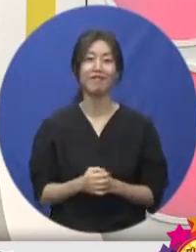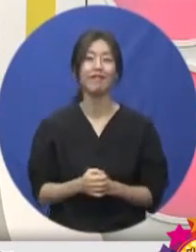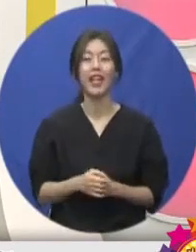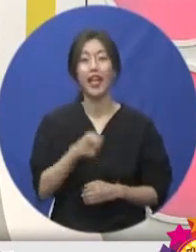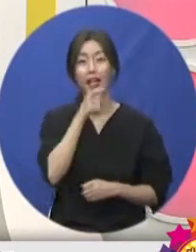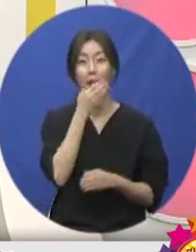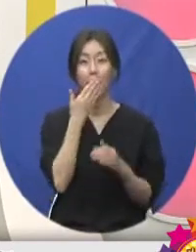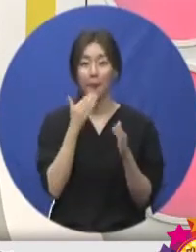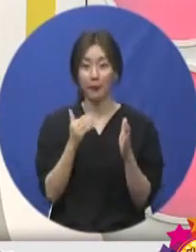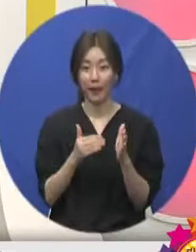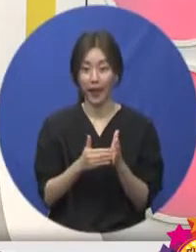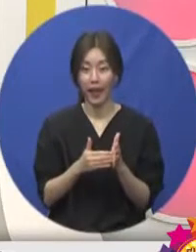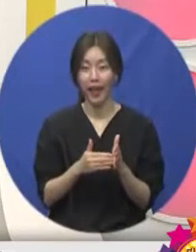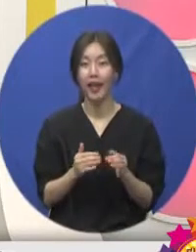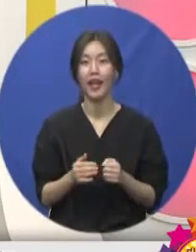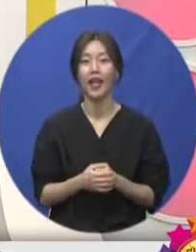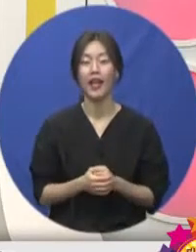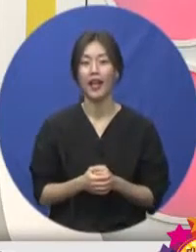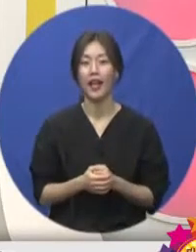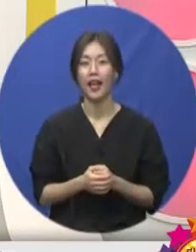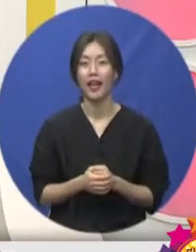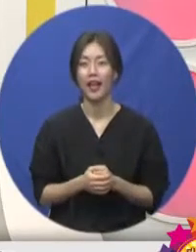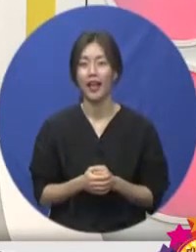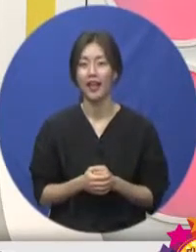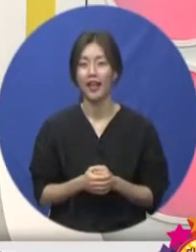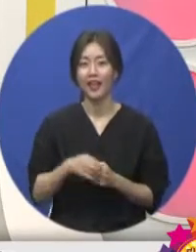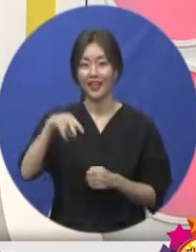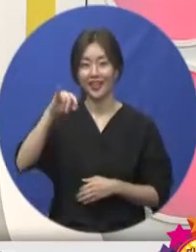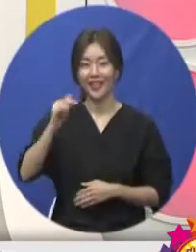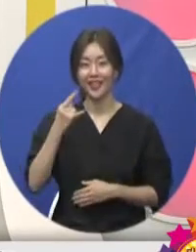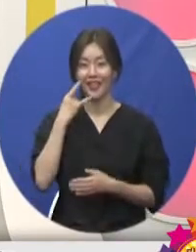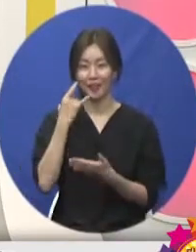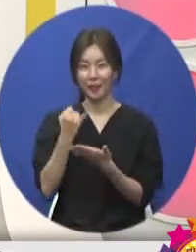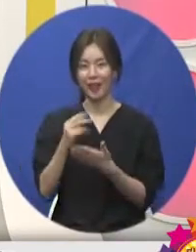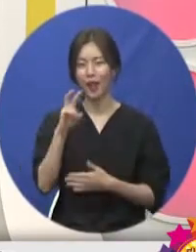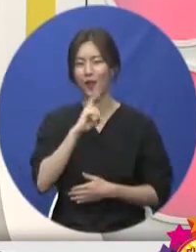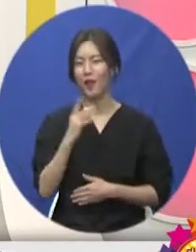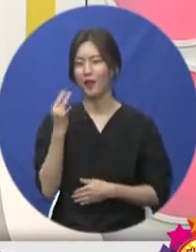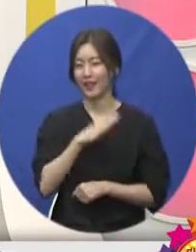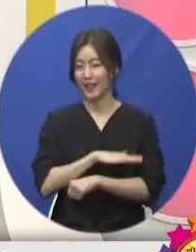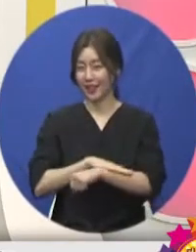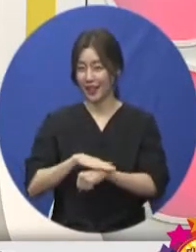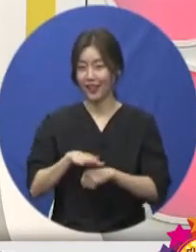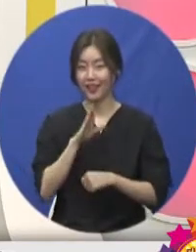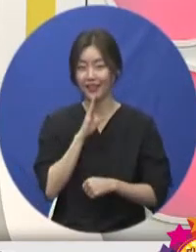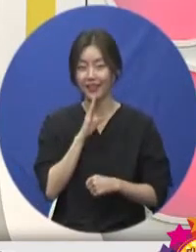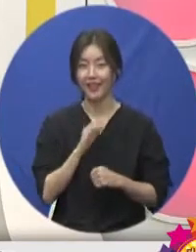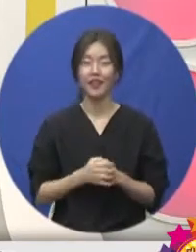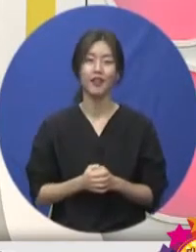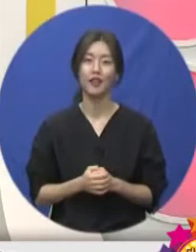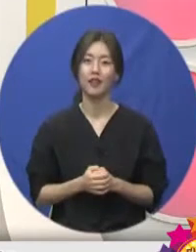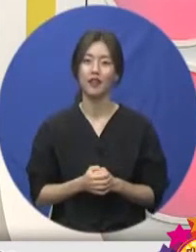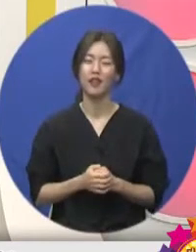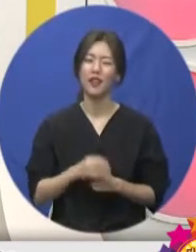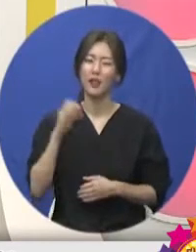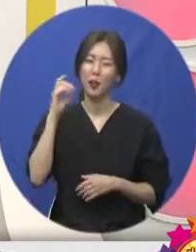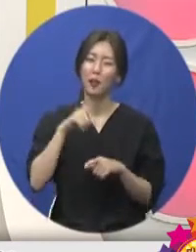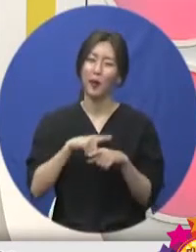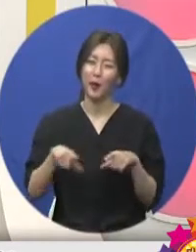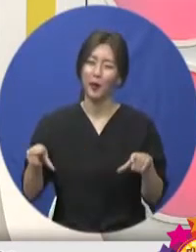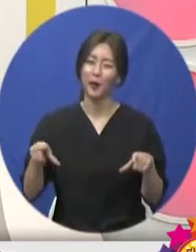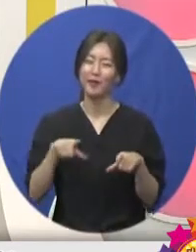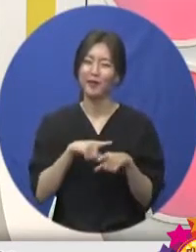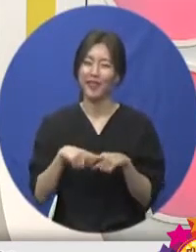물을 드셨으니까. 네. 우리 또 이제 신인아님께서 노래를 또 잘 하시죠? 아유 그냥 그렇죠 뭐. 예